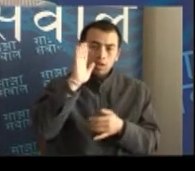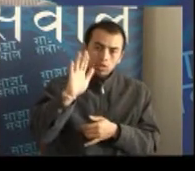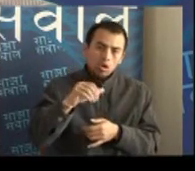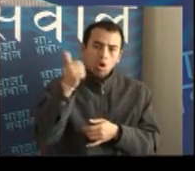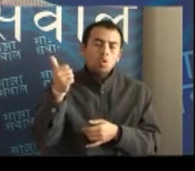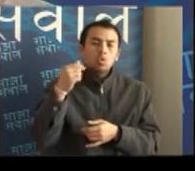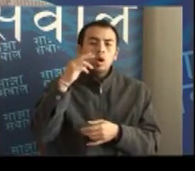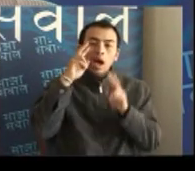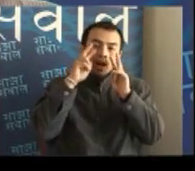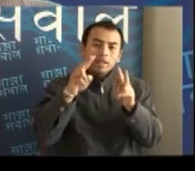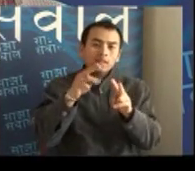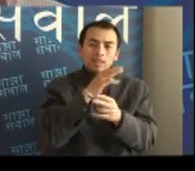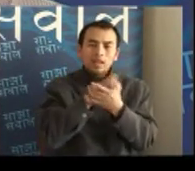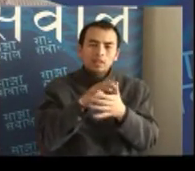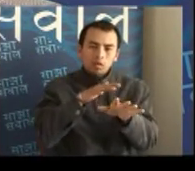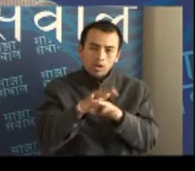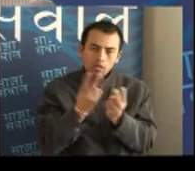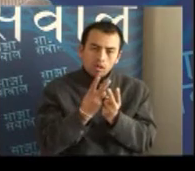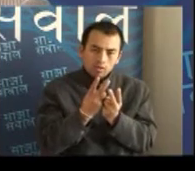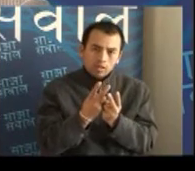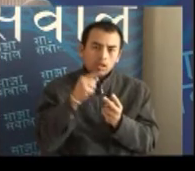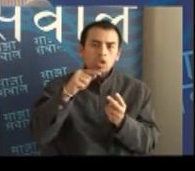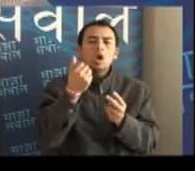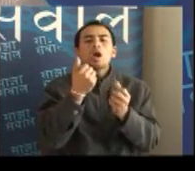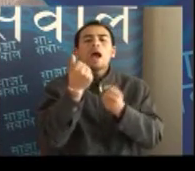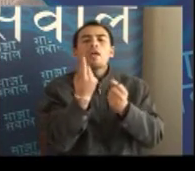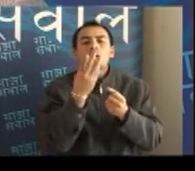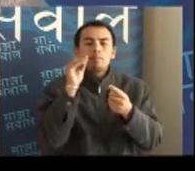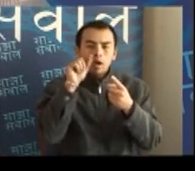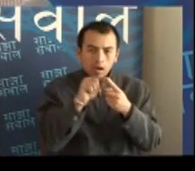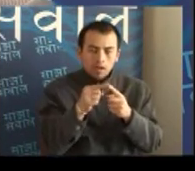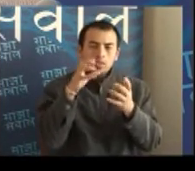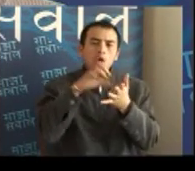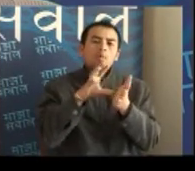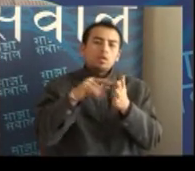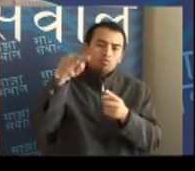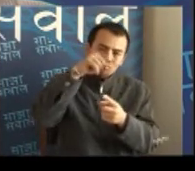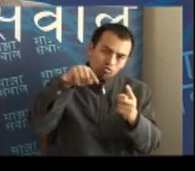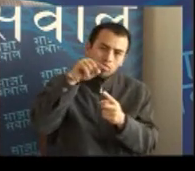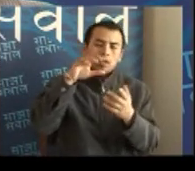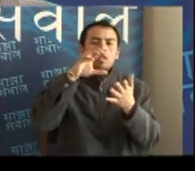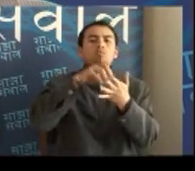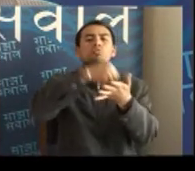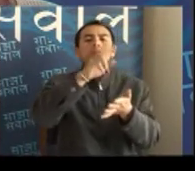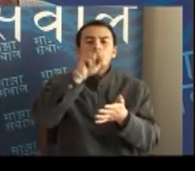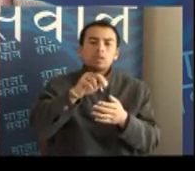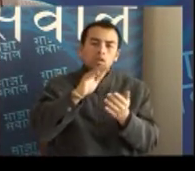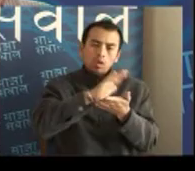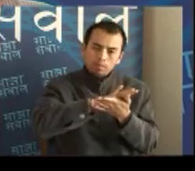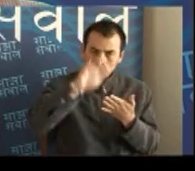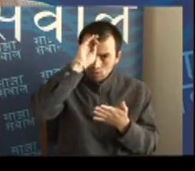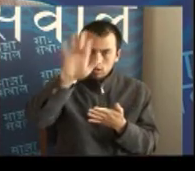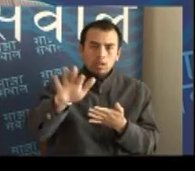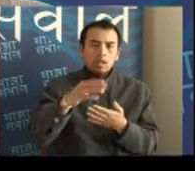देख्ने साथीहरू हुनुहुन्छ उहाँहरूलाई जस्तै यहाँबाट यति नम्बरको गाडी चढ्दै यो ठाउँबाट घुमेर यहाँनिर आउनुपर्छ भनेर भने, र आँखा